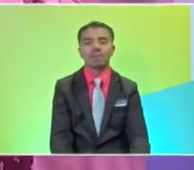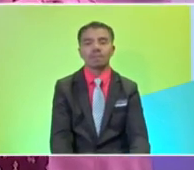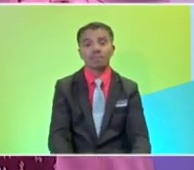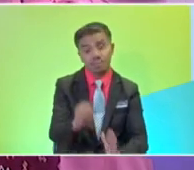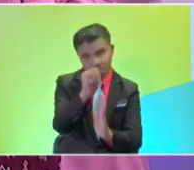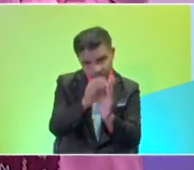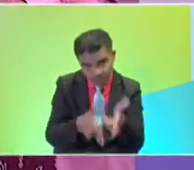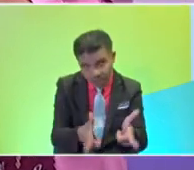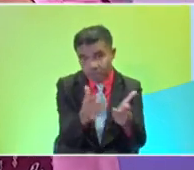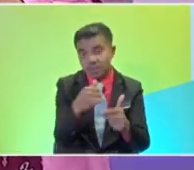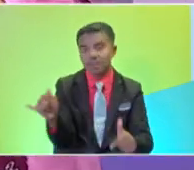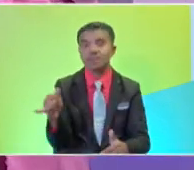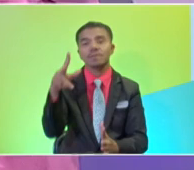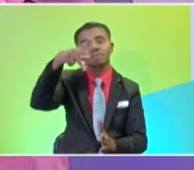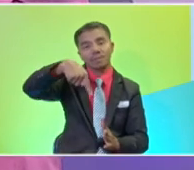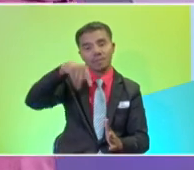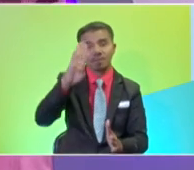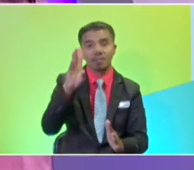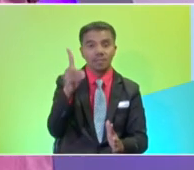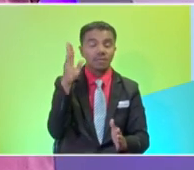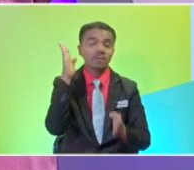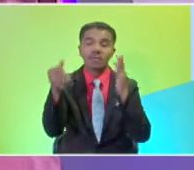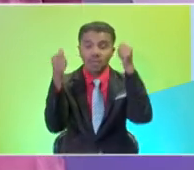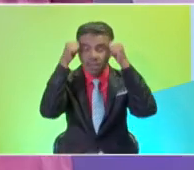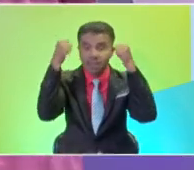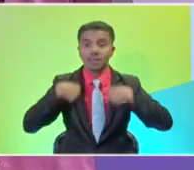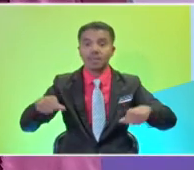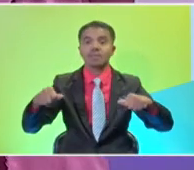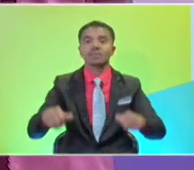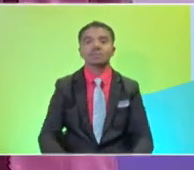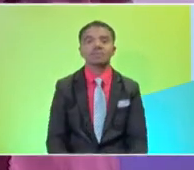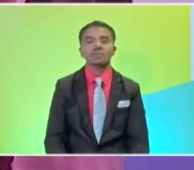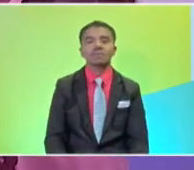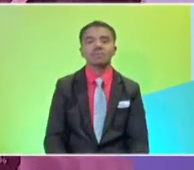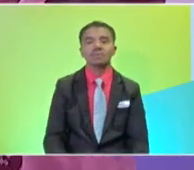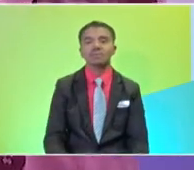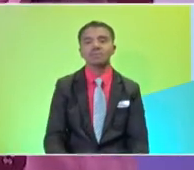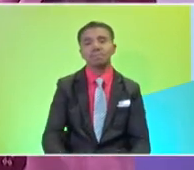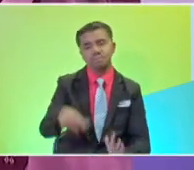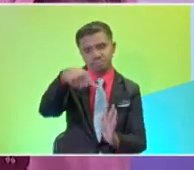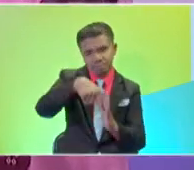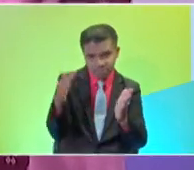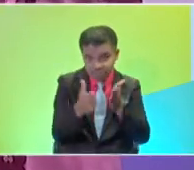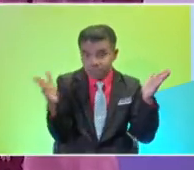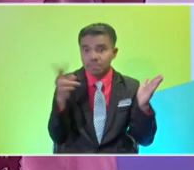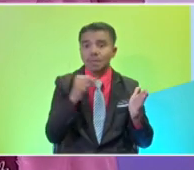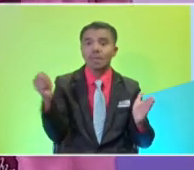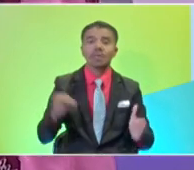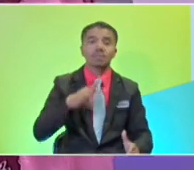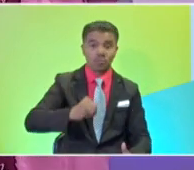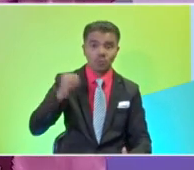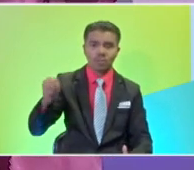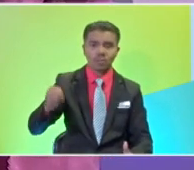PBD ni Aiman dalam mata bahasa Arab kita dapat mengetahi perkembangan atatawurat perkembangan pelajar ini murid ini secara